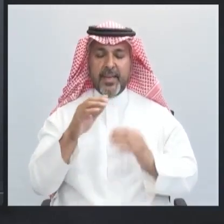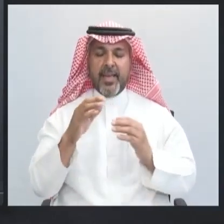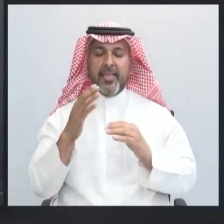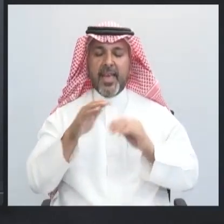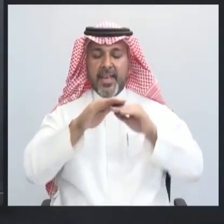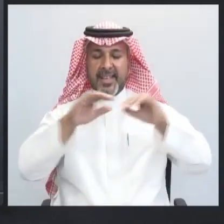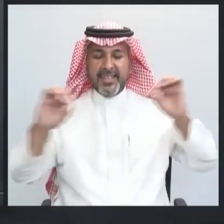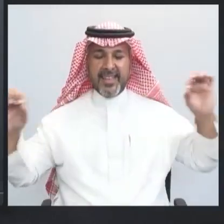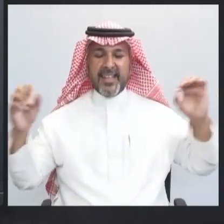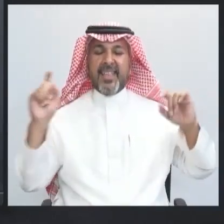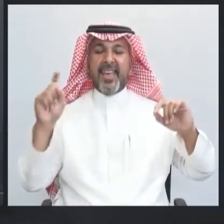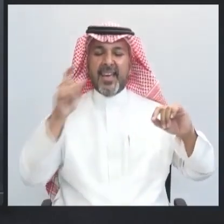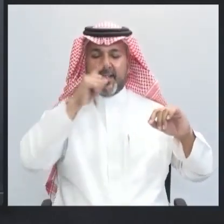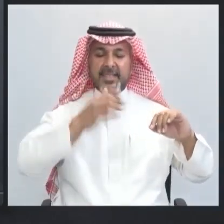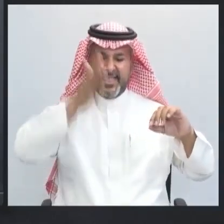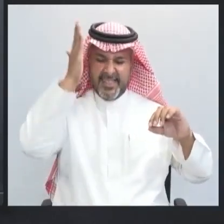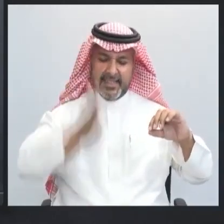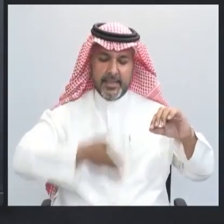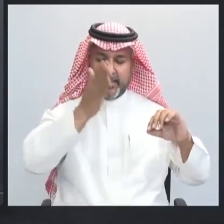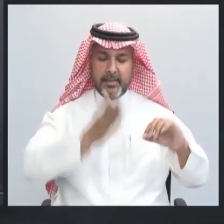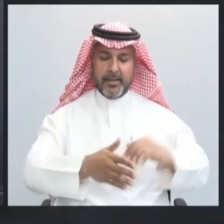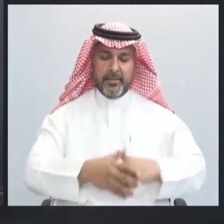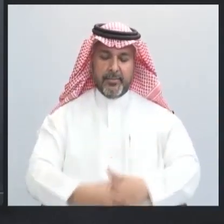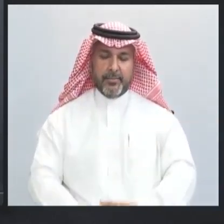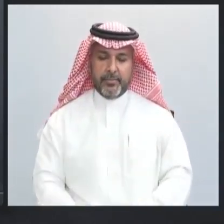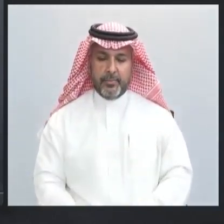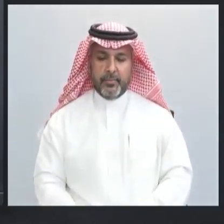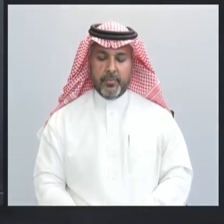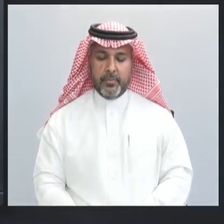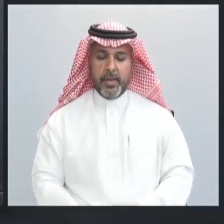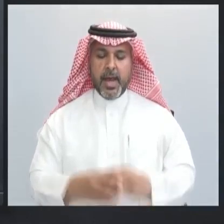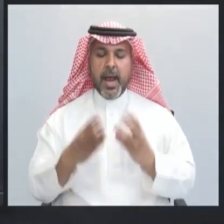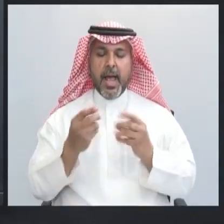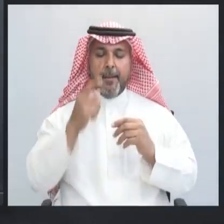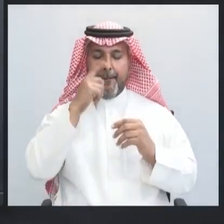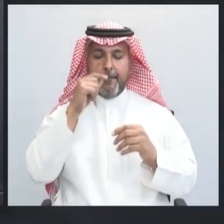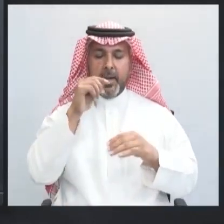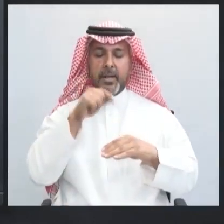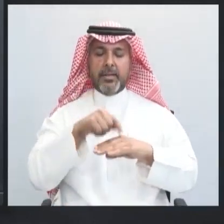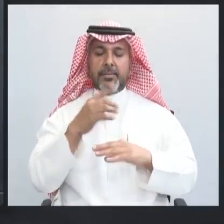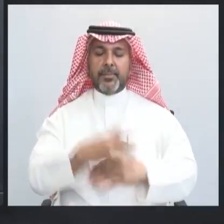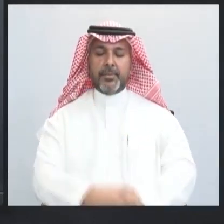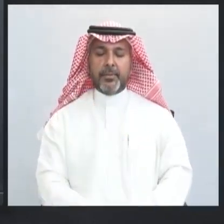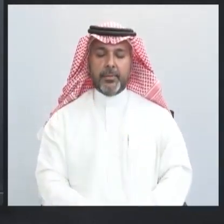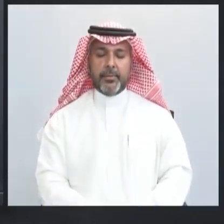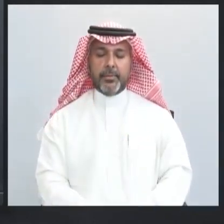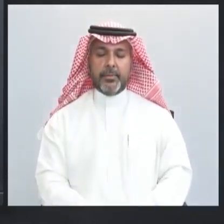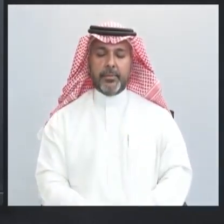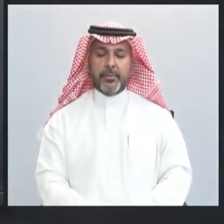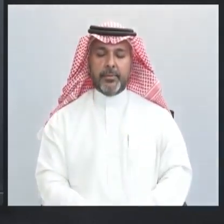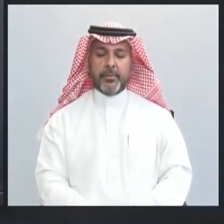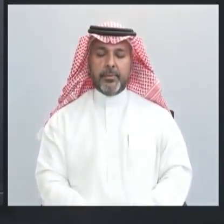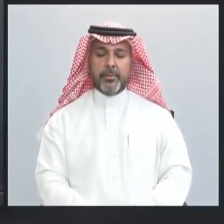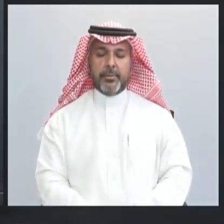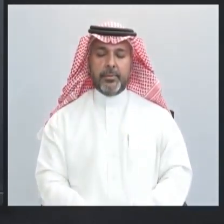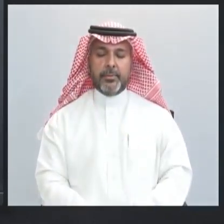اكس فخط التقارب الراسي راح يكون ماذا ما هو القيمه اللي الداله هنا لا يعني ما